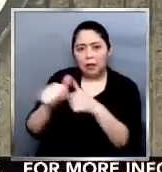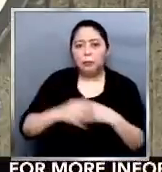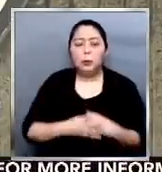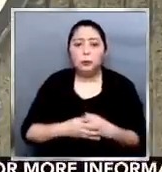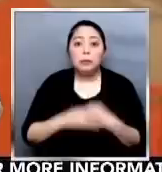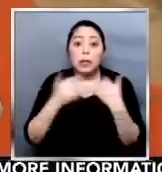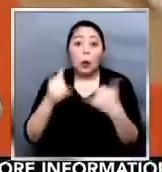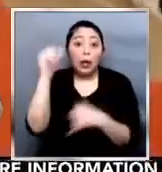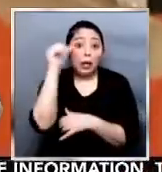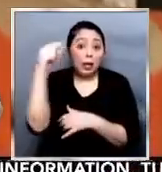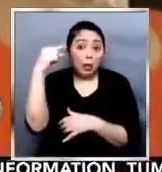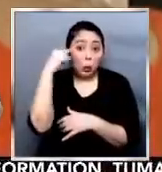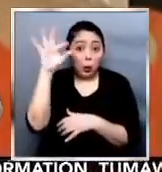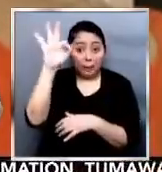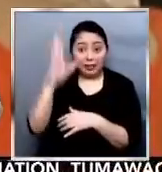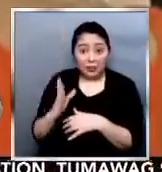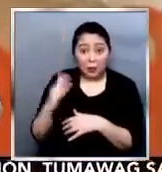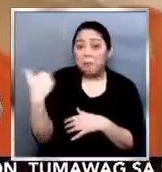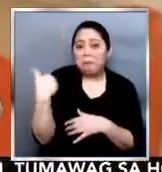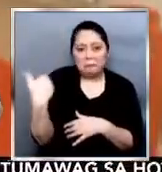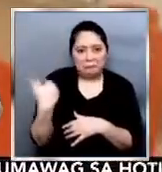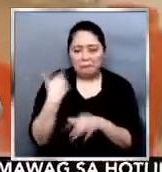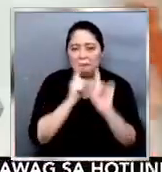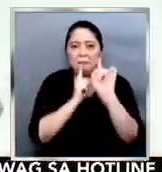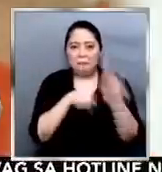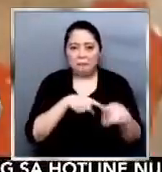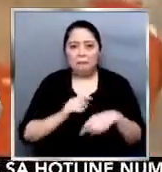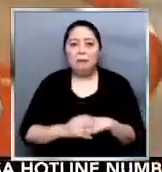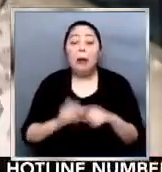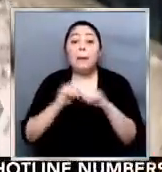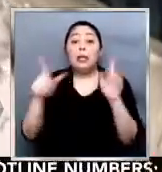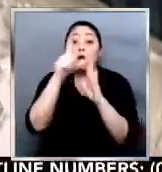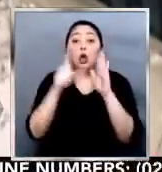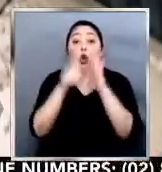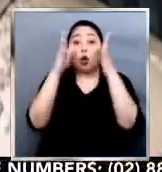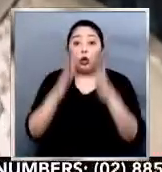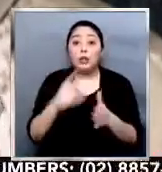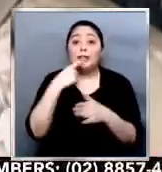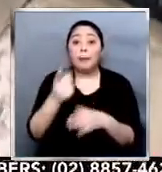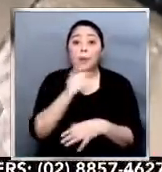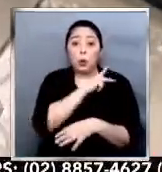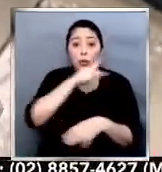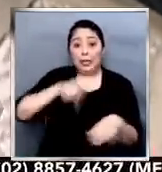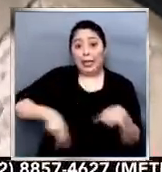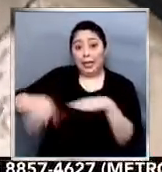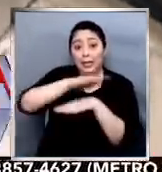Nauna nang sinabi ng legal counsel ng Kingdom of Jesus Christ na may mga naninira lang sa pastor.